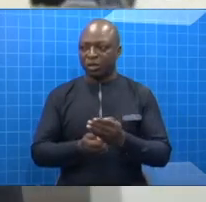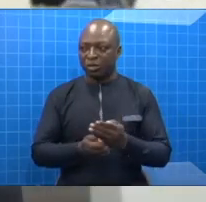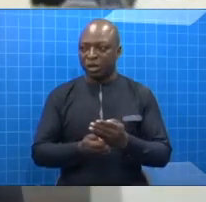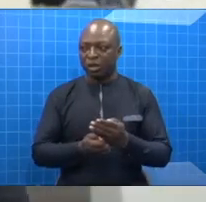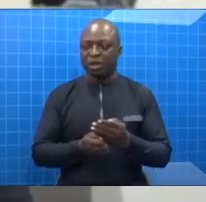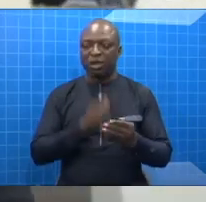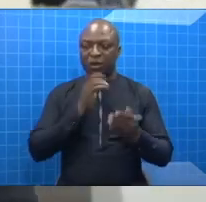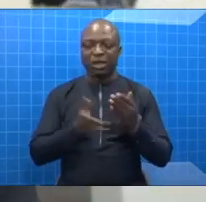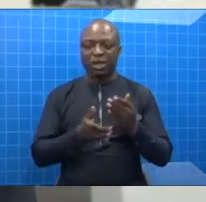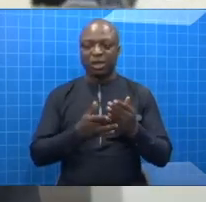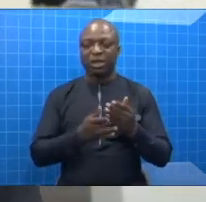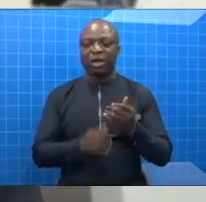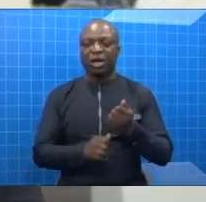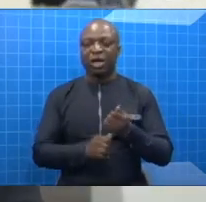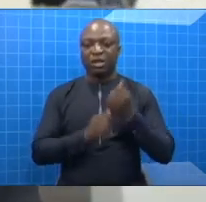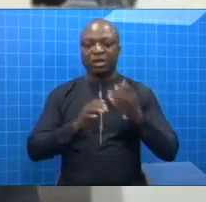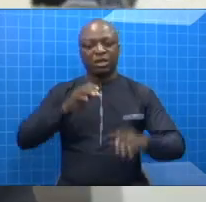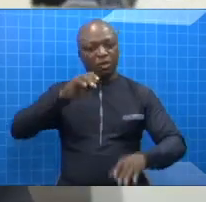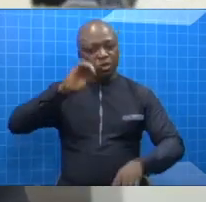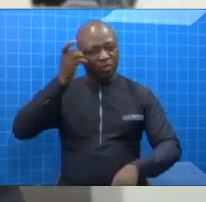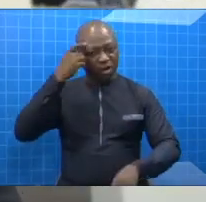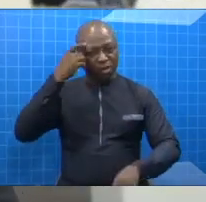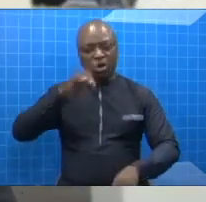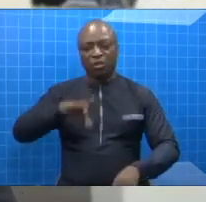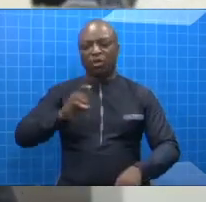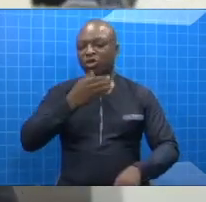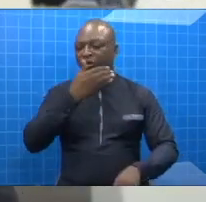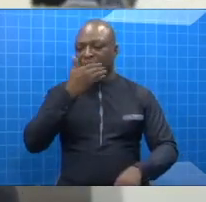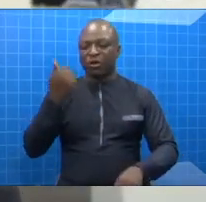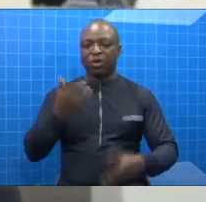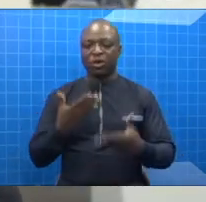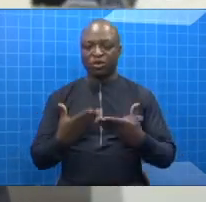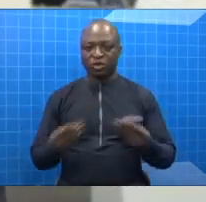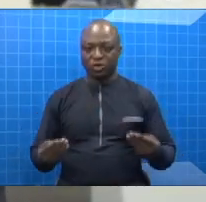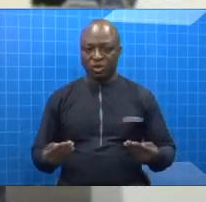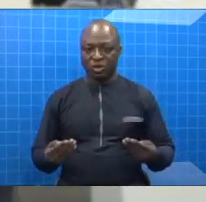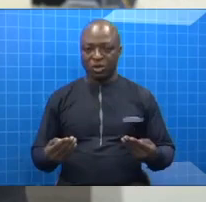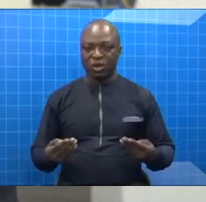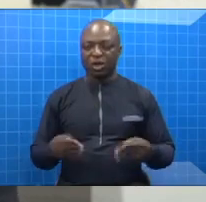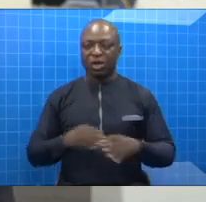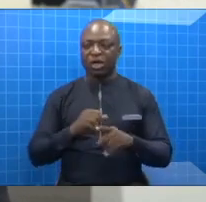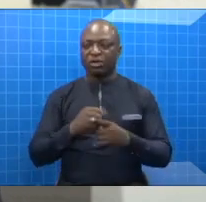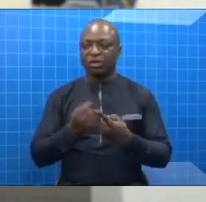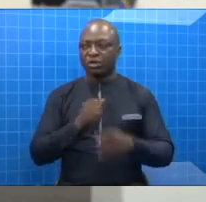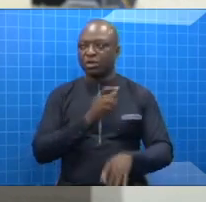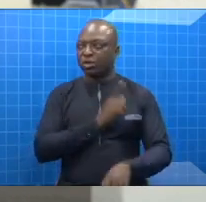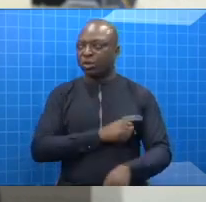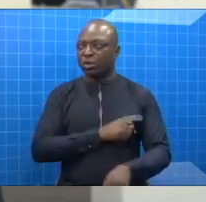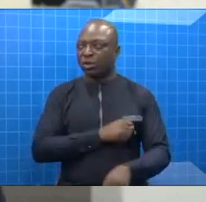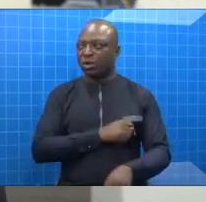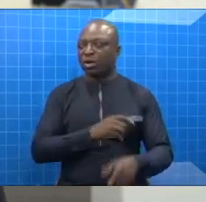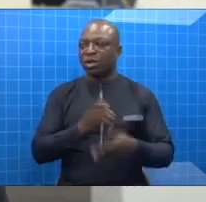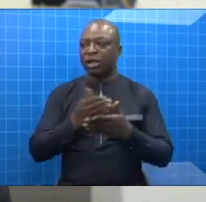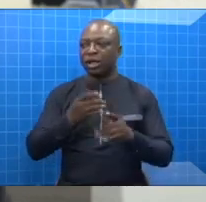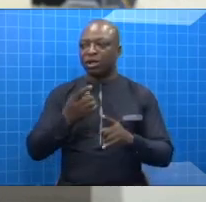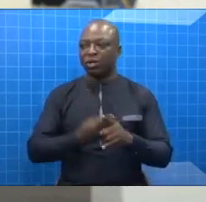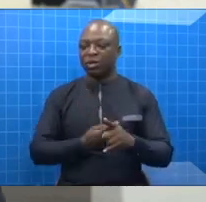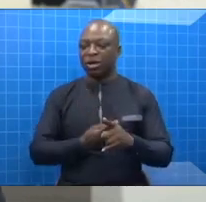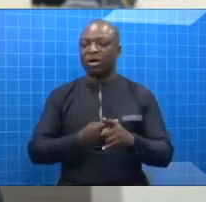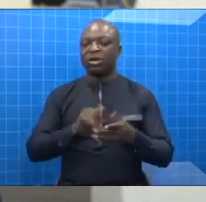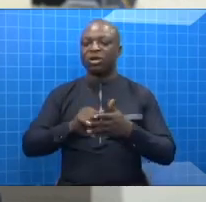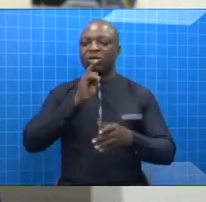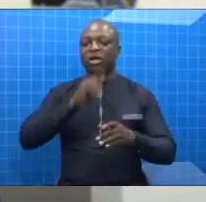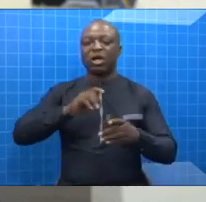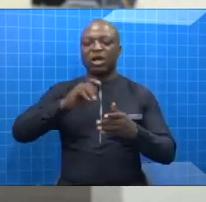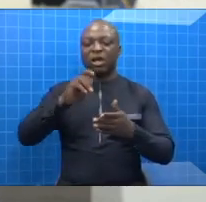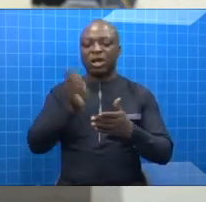technique, assister les gouvernements pour trouver les meilleures solutions. Et en ce qui concerne le Togo, dans quelques mois, ça sera